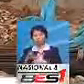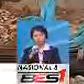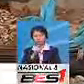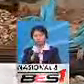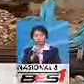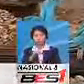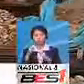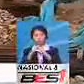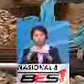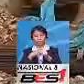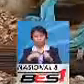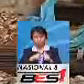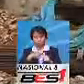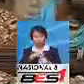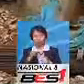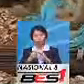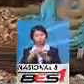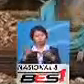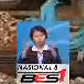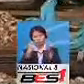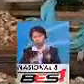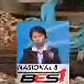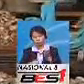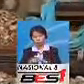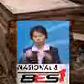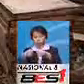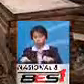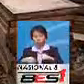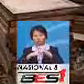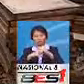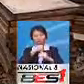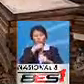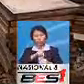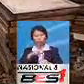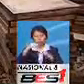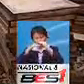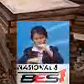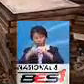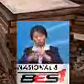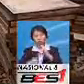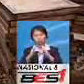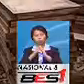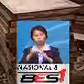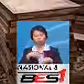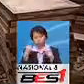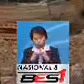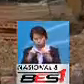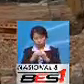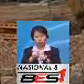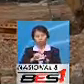Pertamaku termasuk pengecualian duti stem deposit had umur paras harga rumah dan jumlah